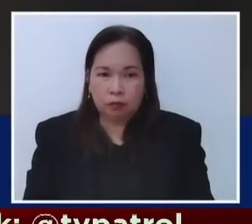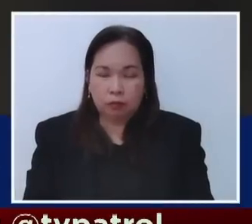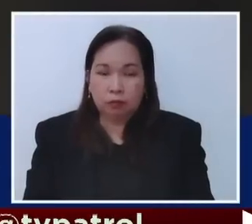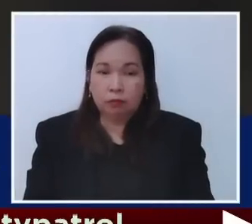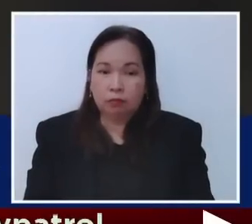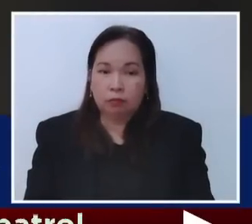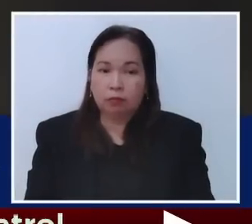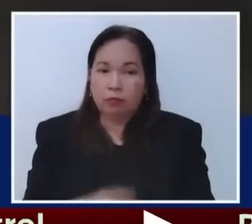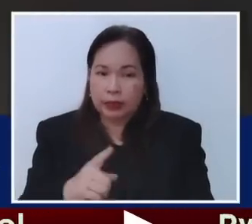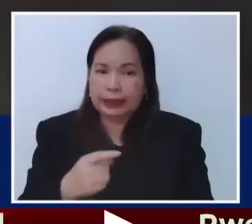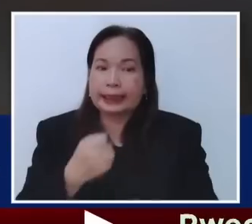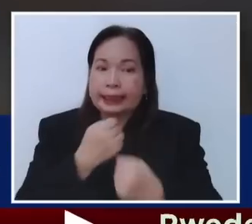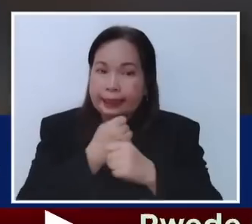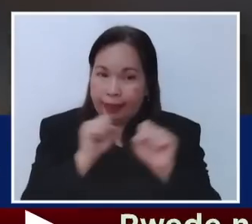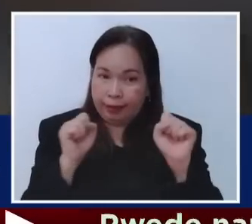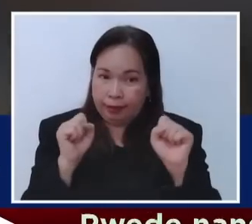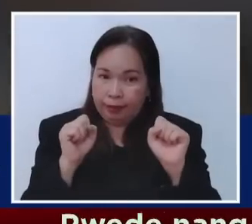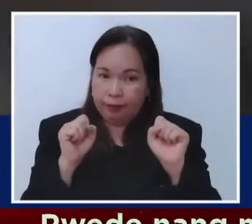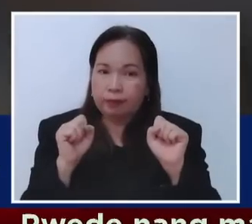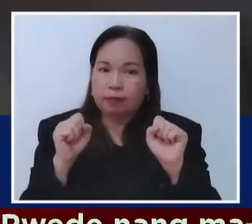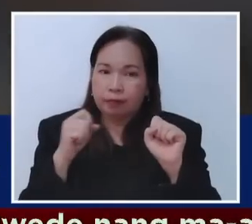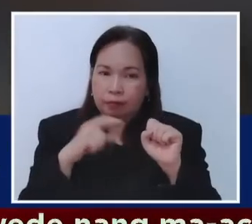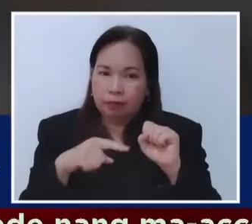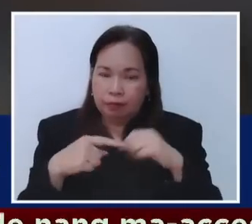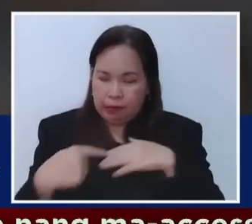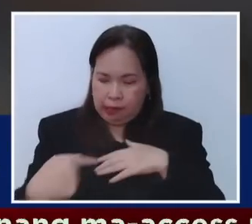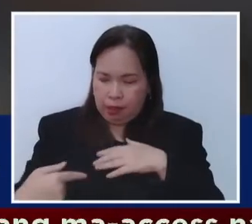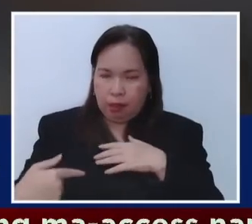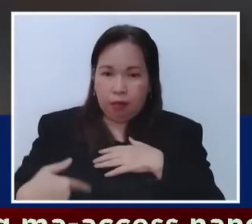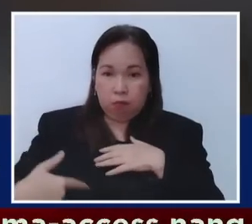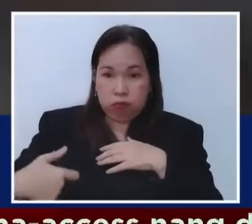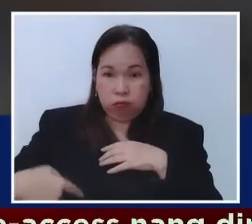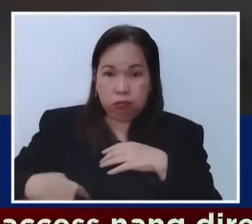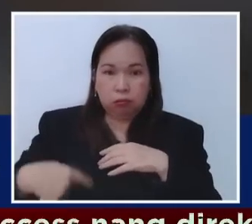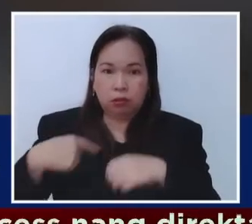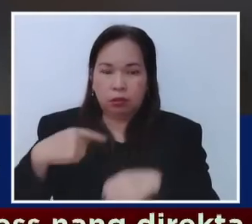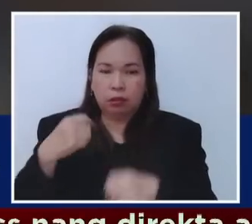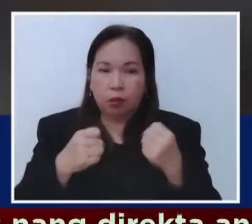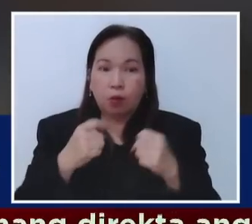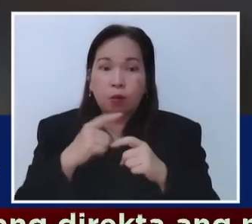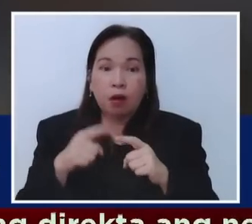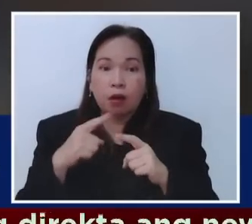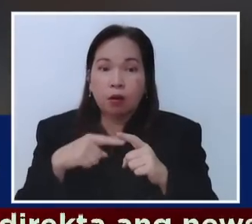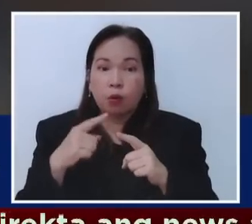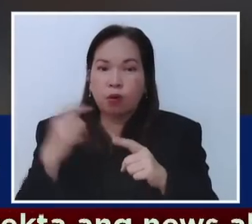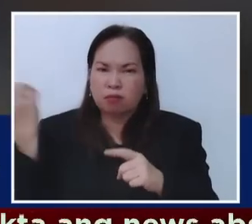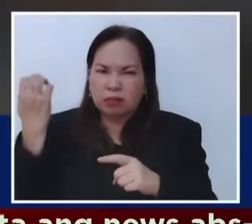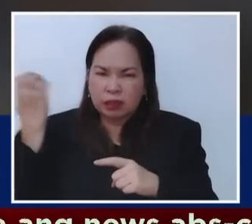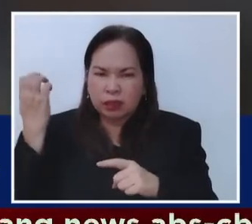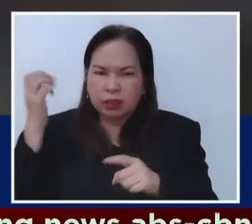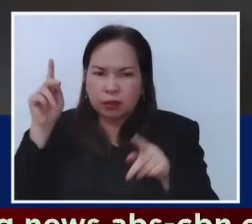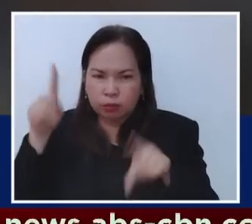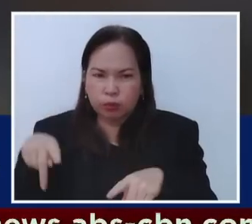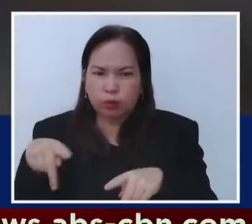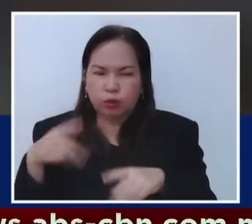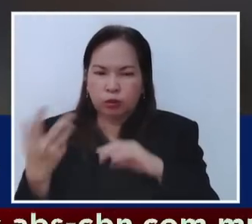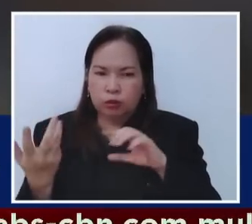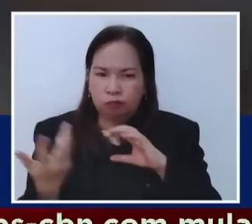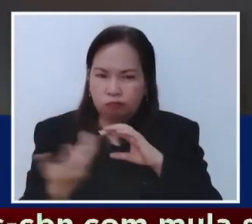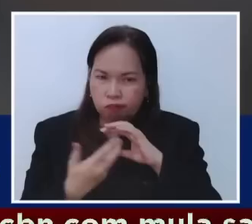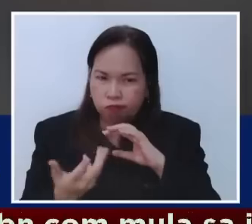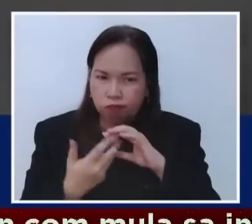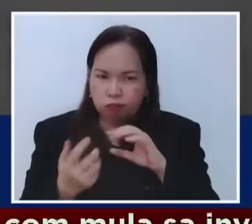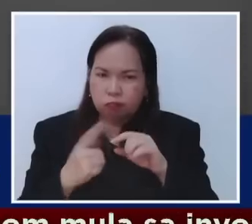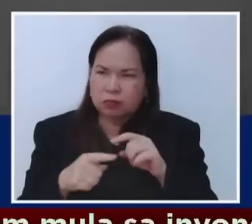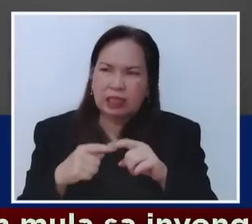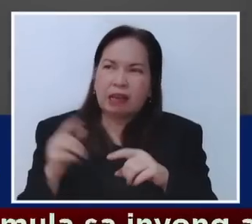Nakaligtas sa tama na bala sa ilalim ng dibdib ang isang taxi driver. Binaril siya ng nagmamadaling pasahero na tinanggihan niya umanong ihatid papuntang